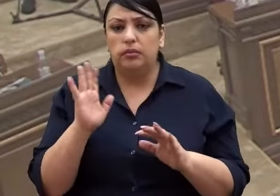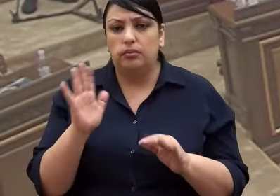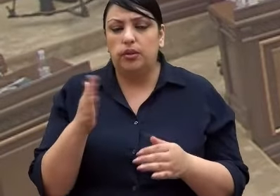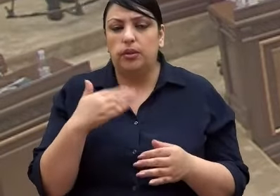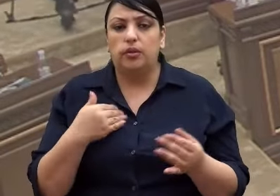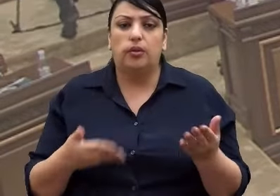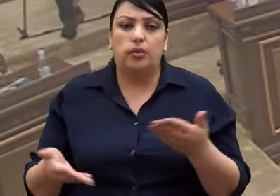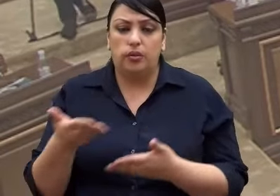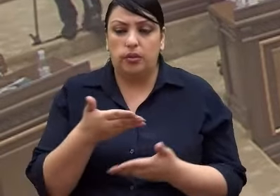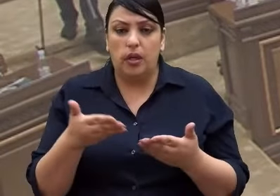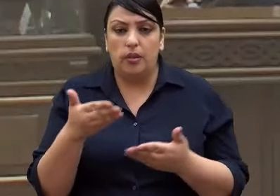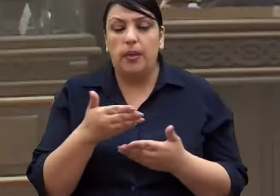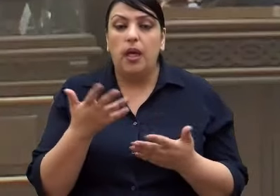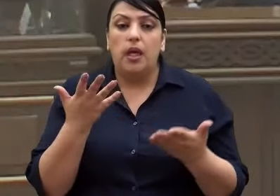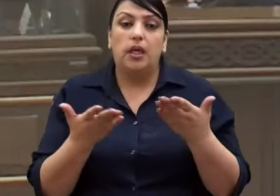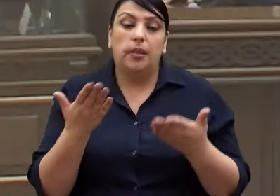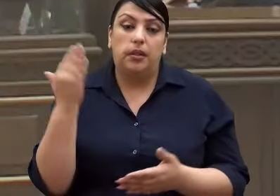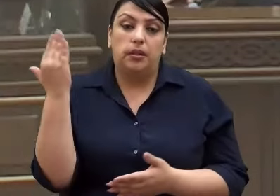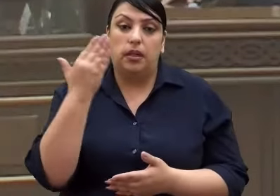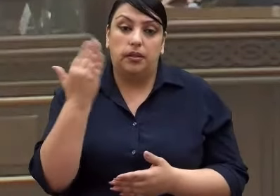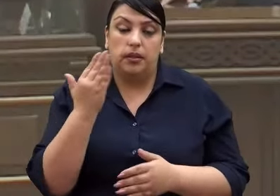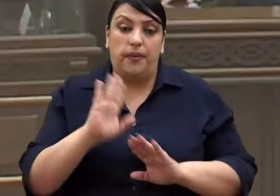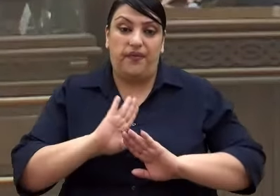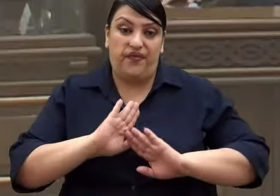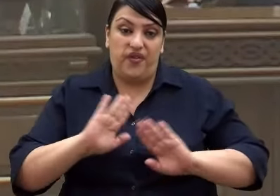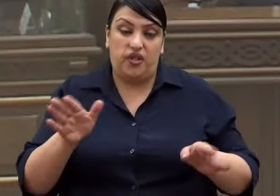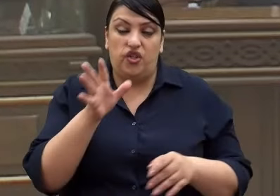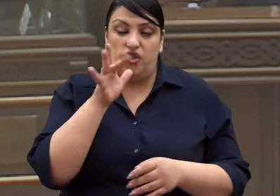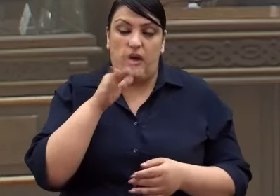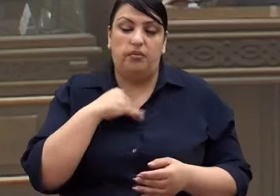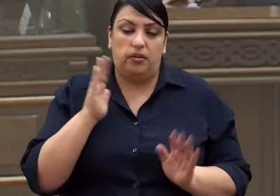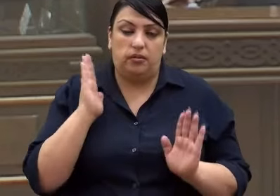իմ եզրափակիչ ելույթում, որպիսի